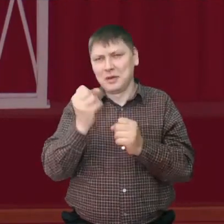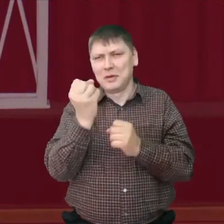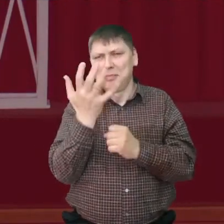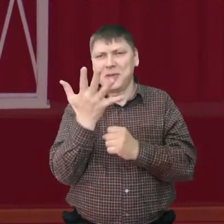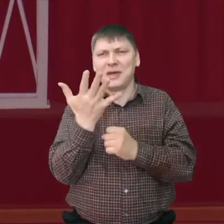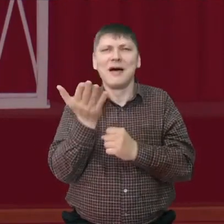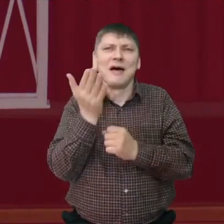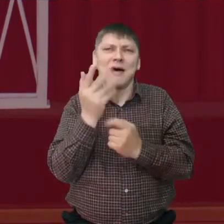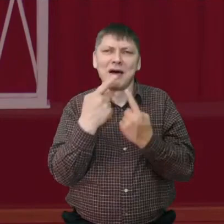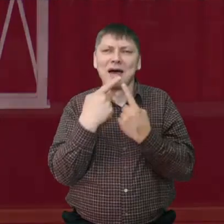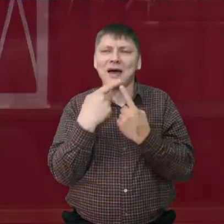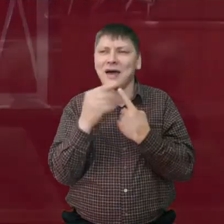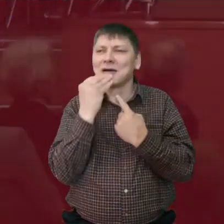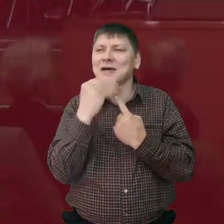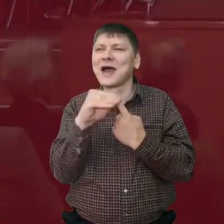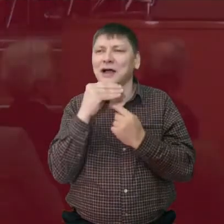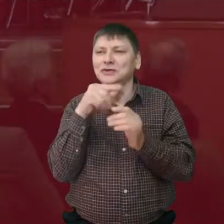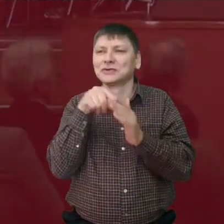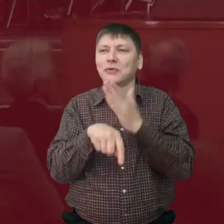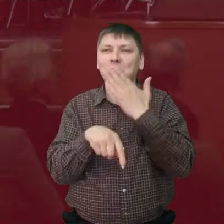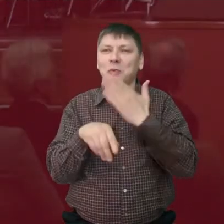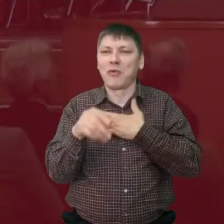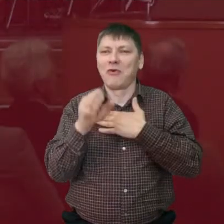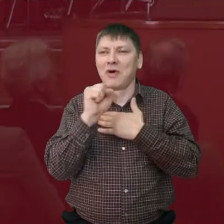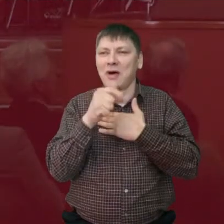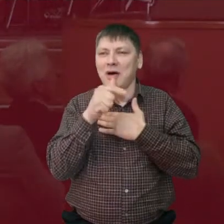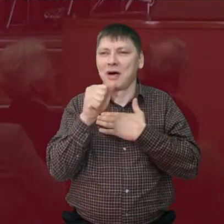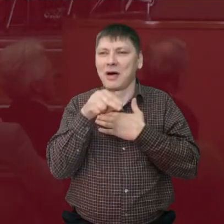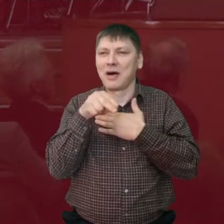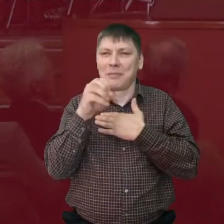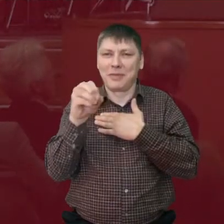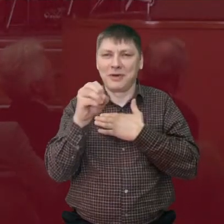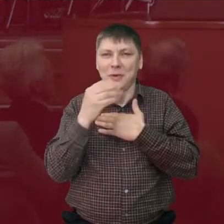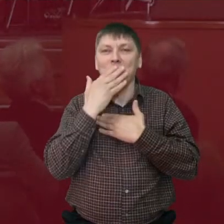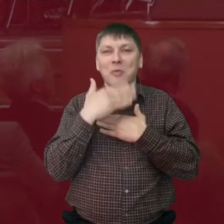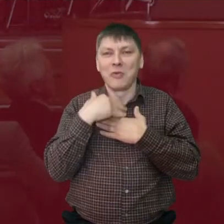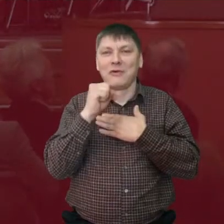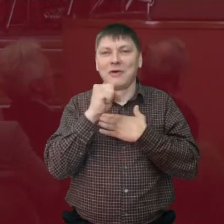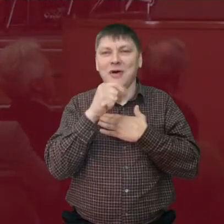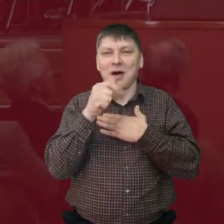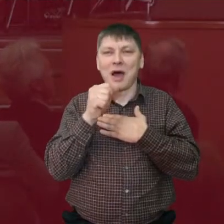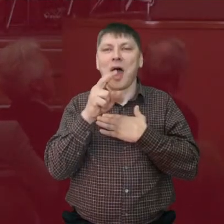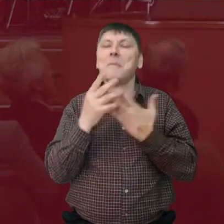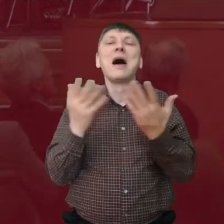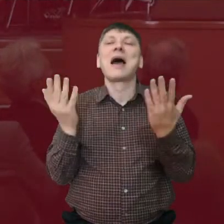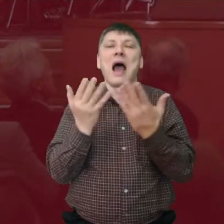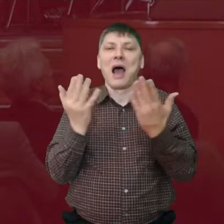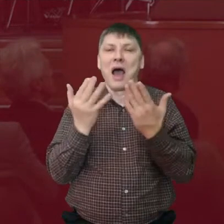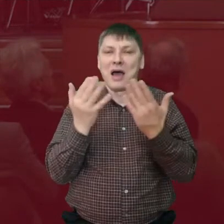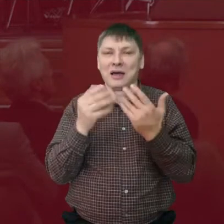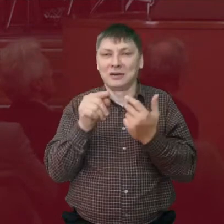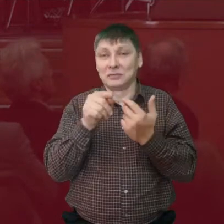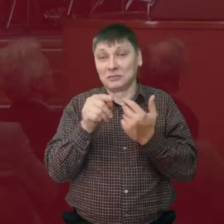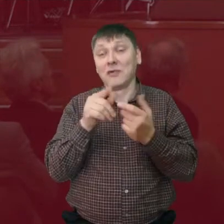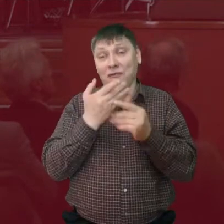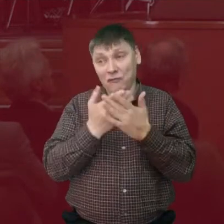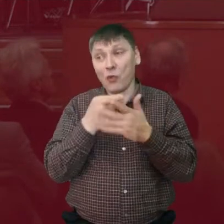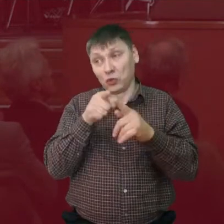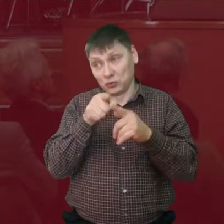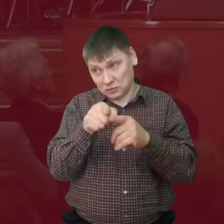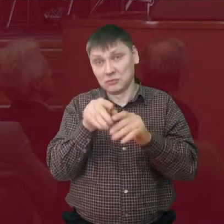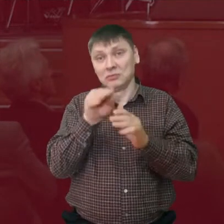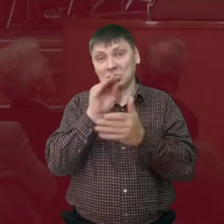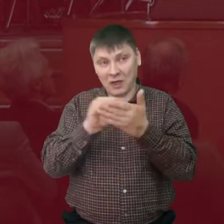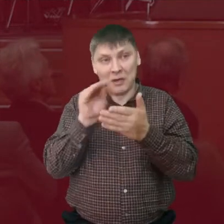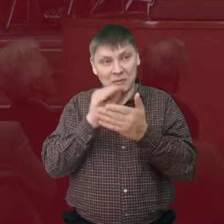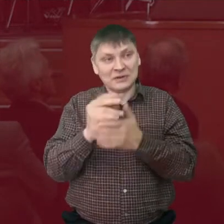15 свойств вот этой любви агапе. Тоже это же самое слово используется, где описывается вот эта любовь агапе, как она проявляется.